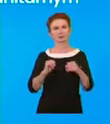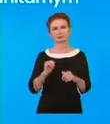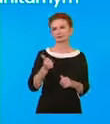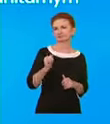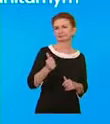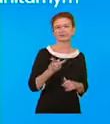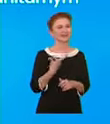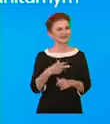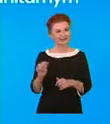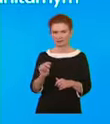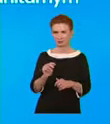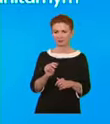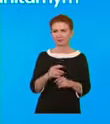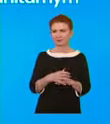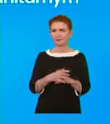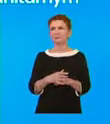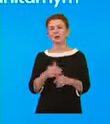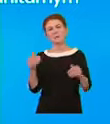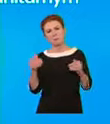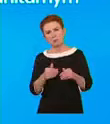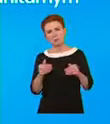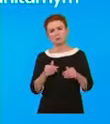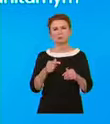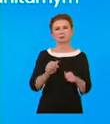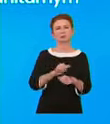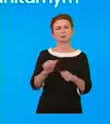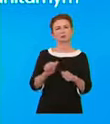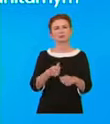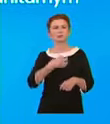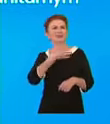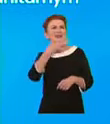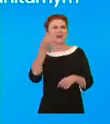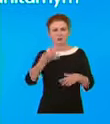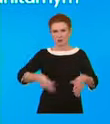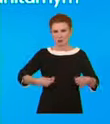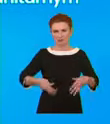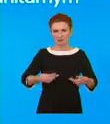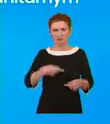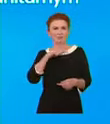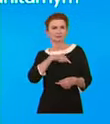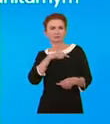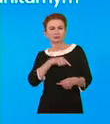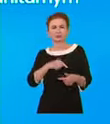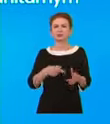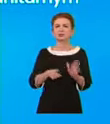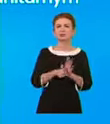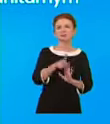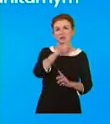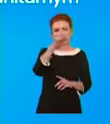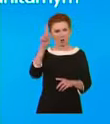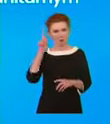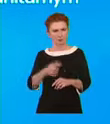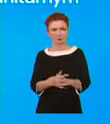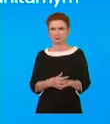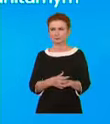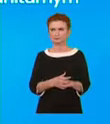szerokich wyjść. To raczej ma być zwiększony komfort zdrowia psychicznego dla ludzi i tak